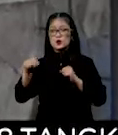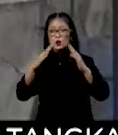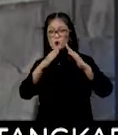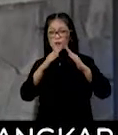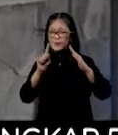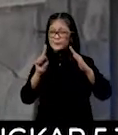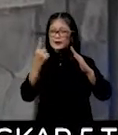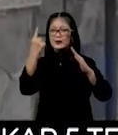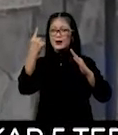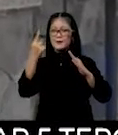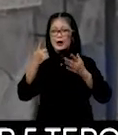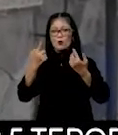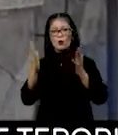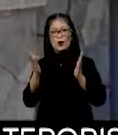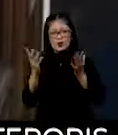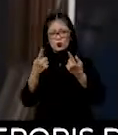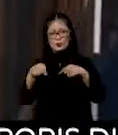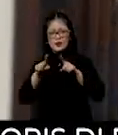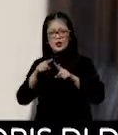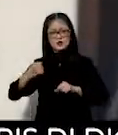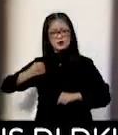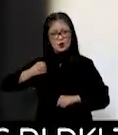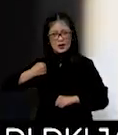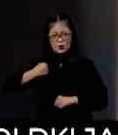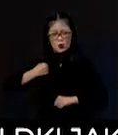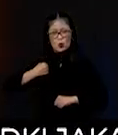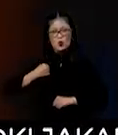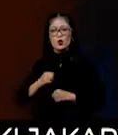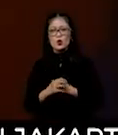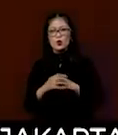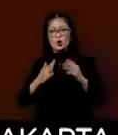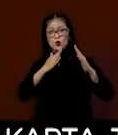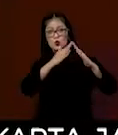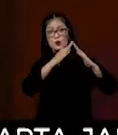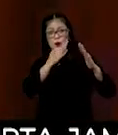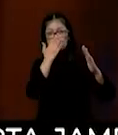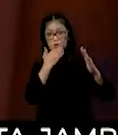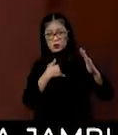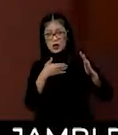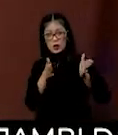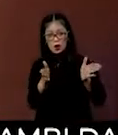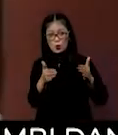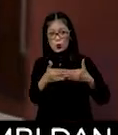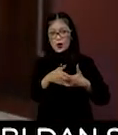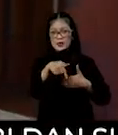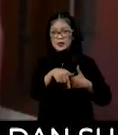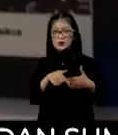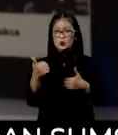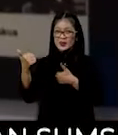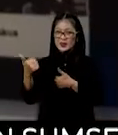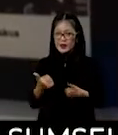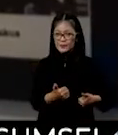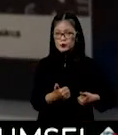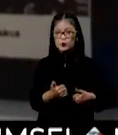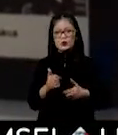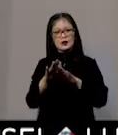Republik Indonesia, Soekarno. Rumah ini memiliki beberapa ruangan terdiri dari ruang tamu, ruang tengah, kamar tidur,